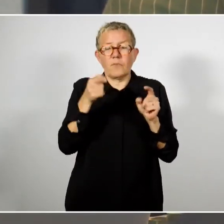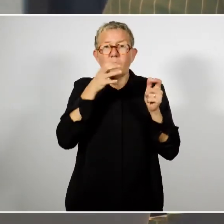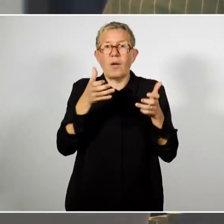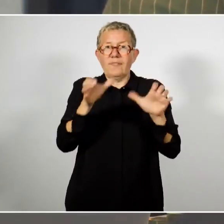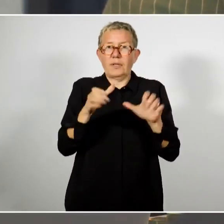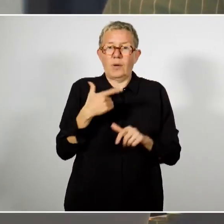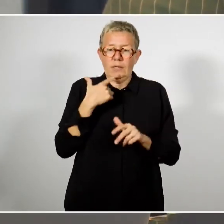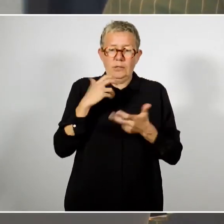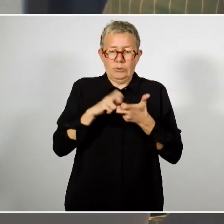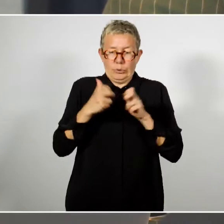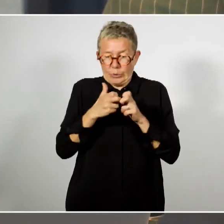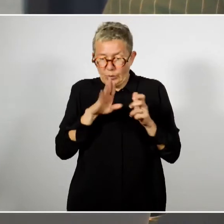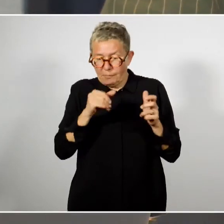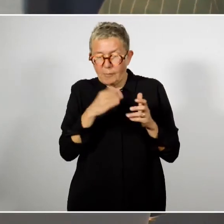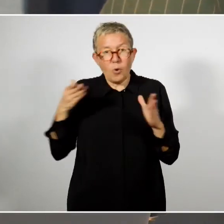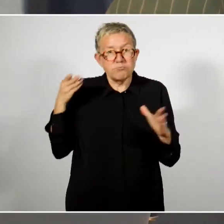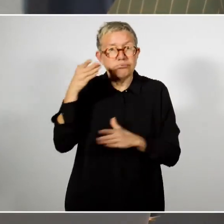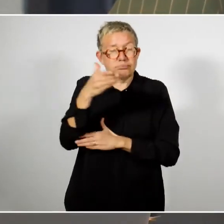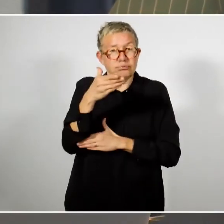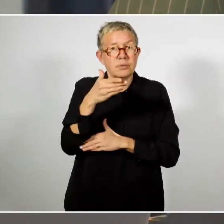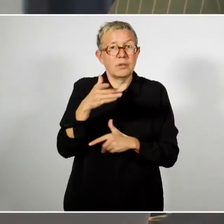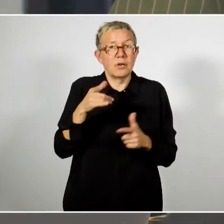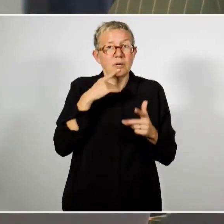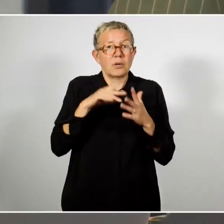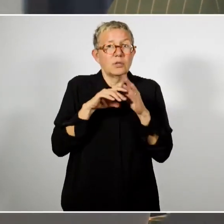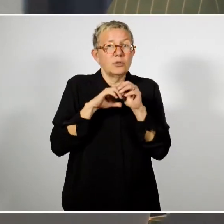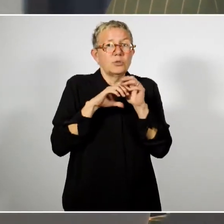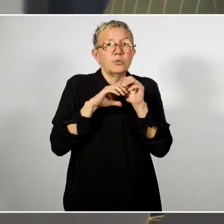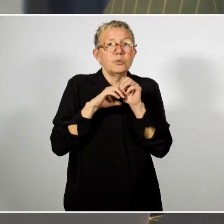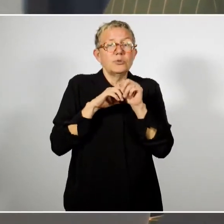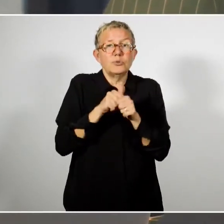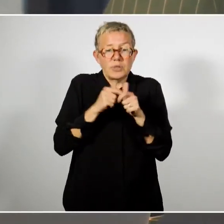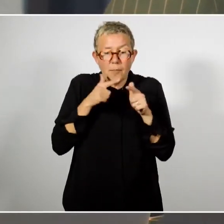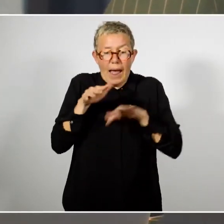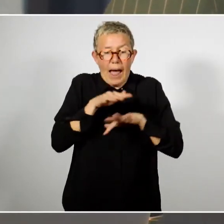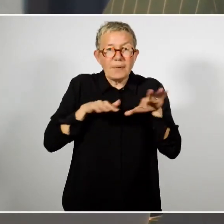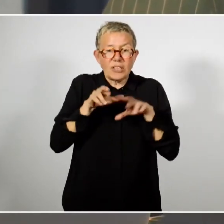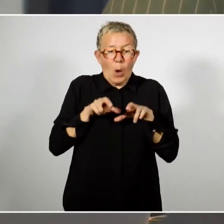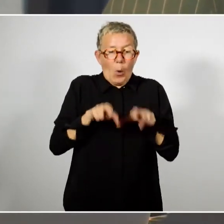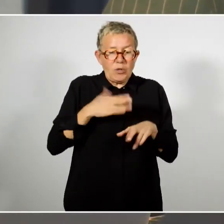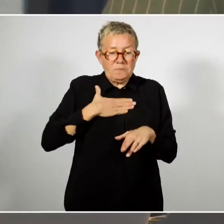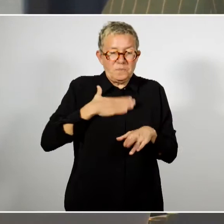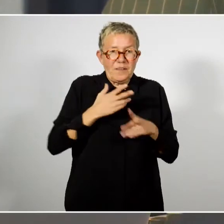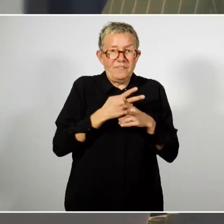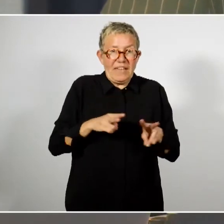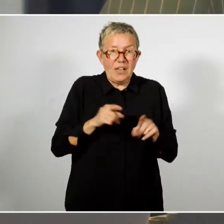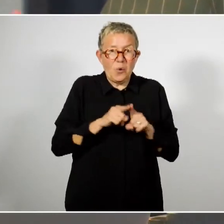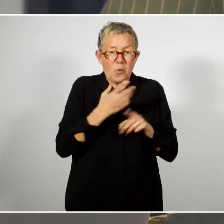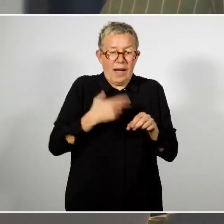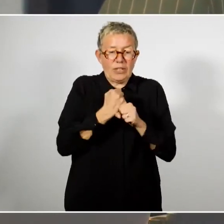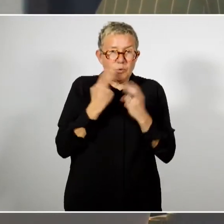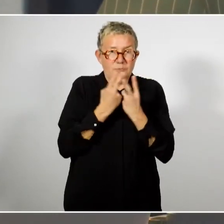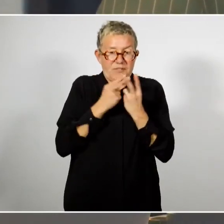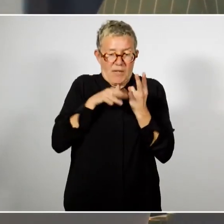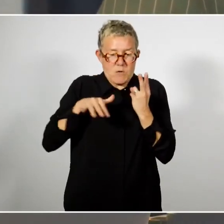structurer l'avenir du territoire métropolitain par le petit bout de la lorgnette de l'aménagement de la route devant chez soi ou de la création d'un espace vert, même